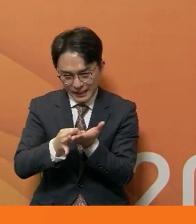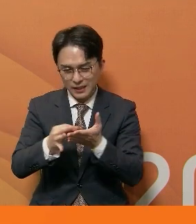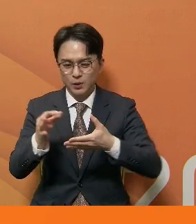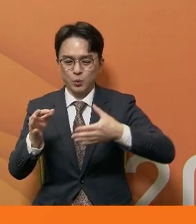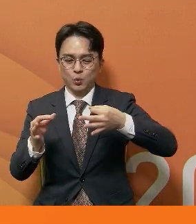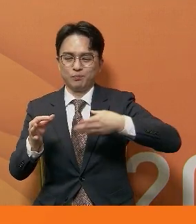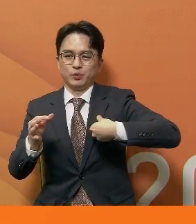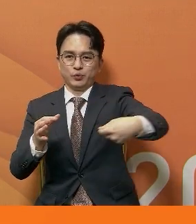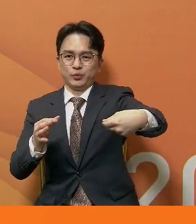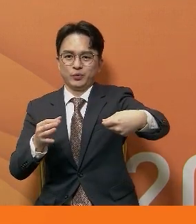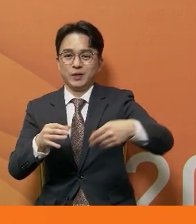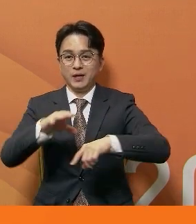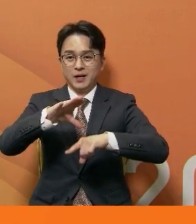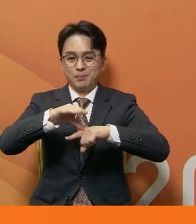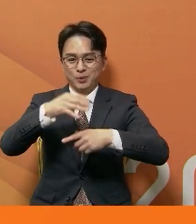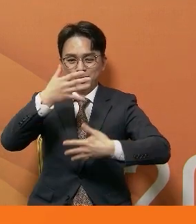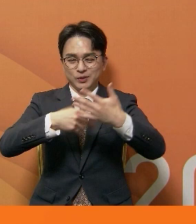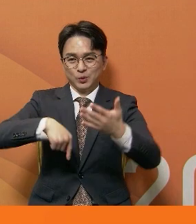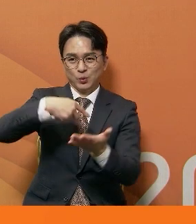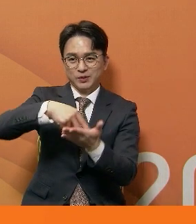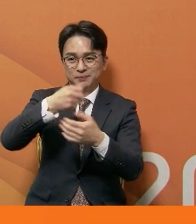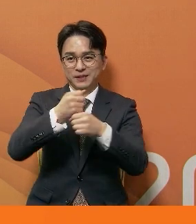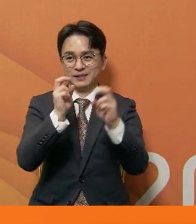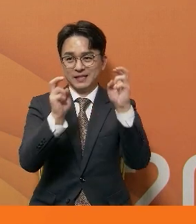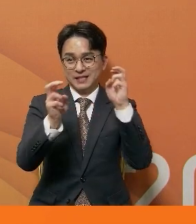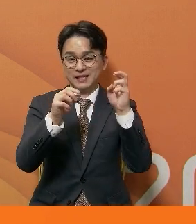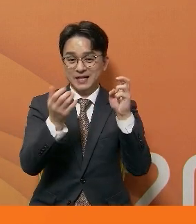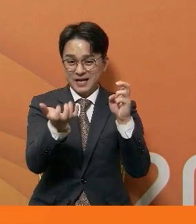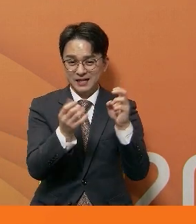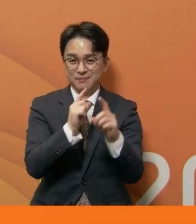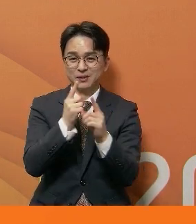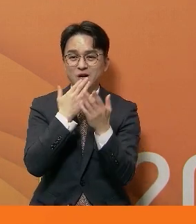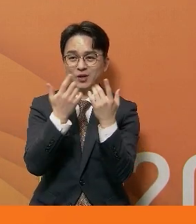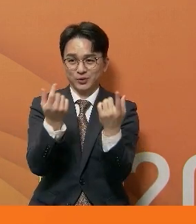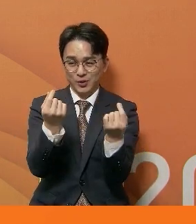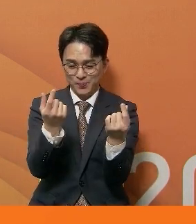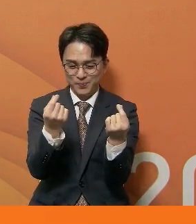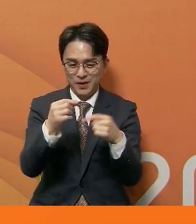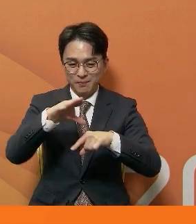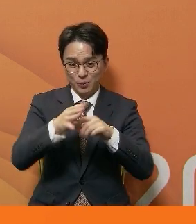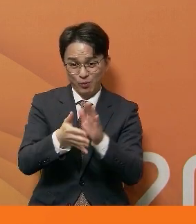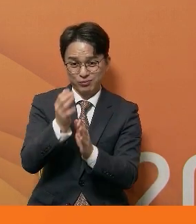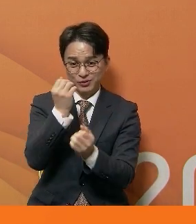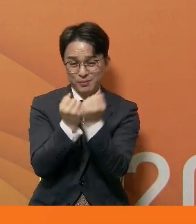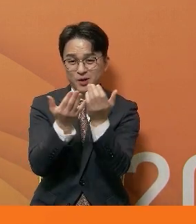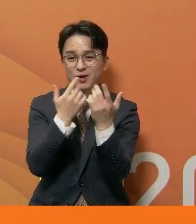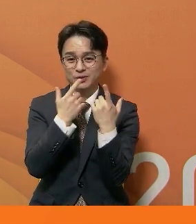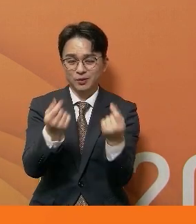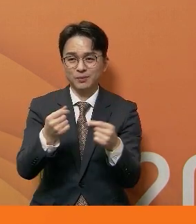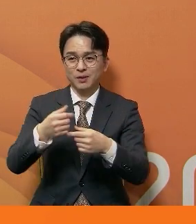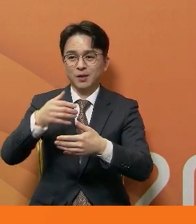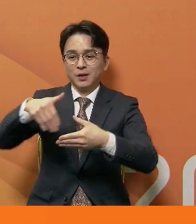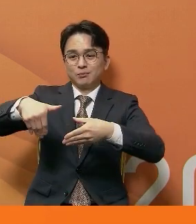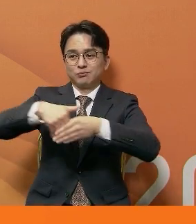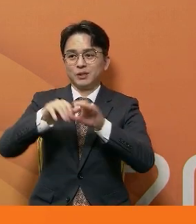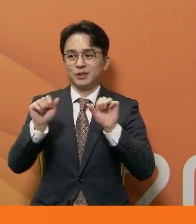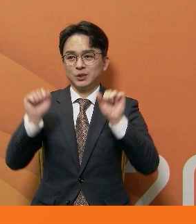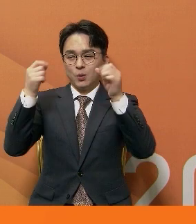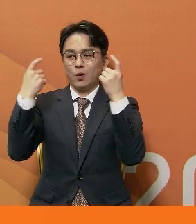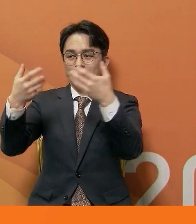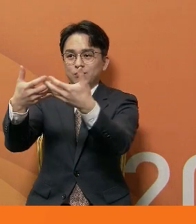방송영상 독립제작사는 아까 우리 그 방송본부에서도 말씀드렸었던 것처럼 문화체육관광부의 방송영상